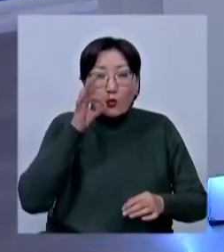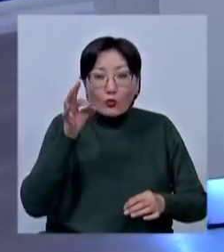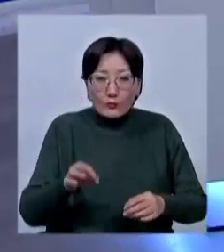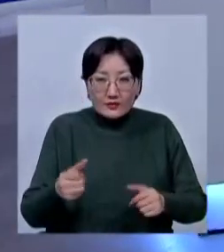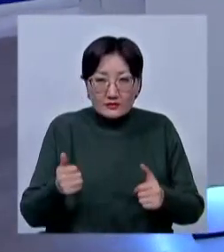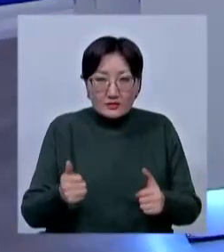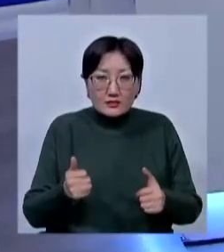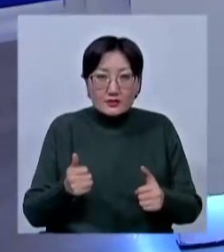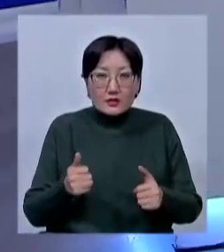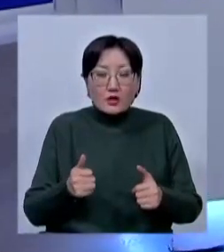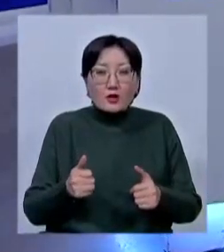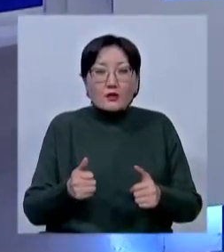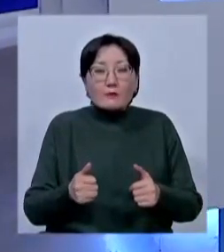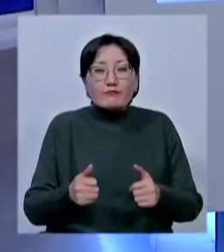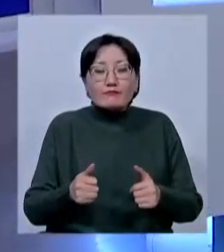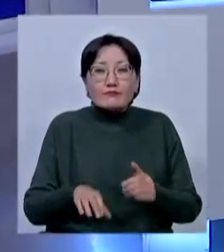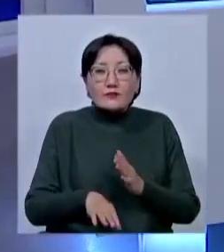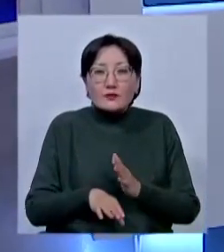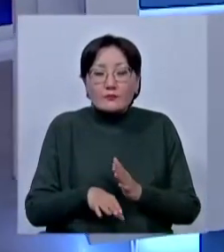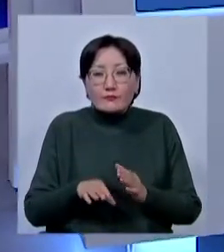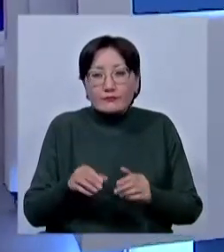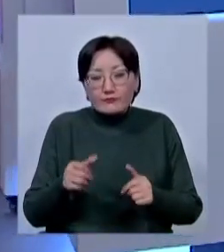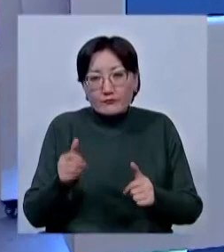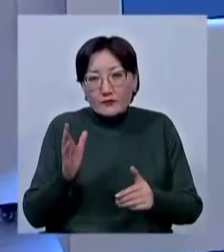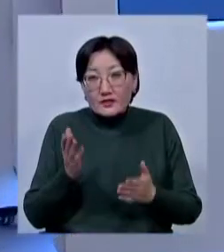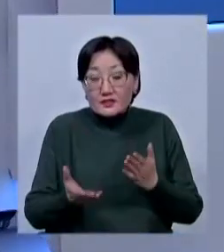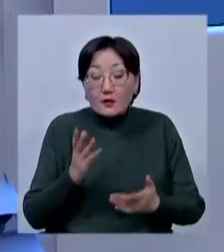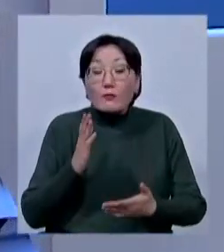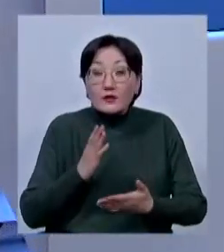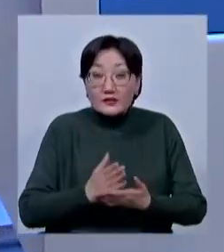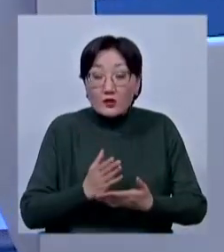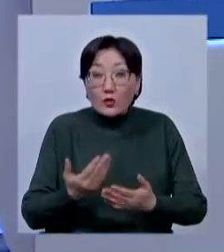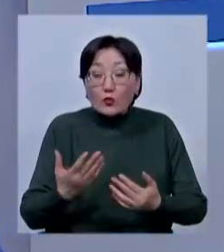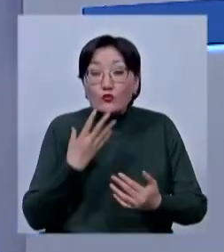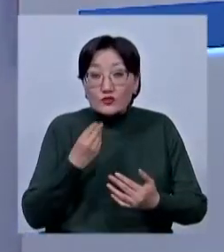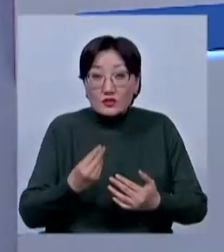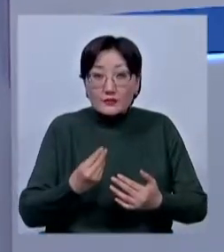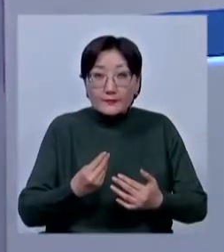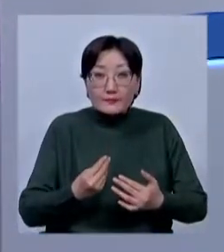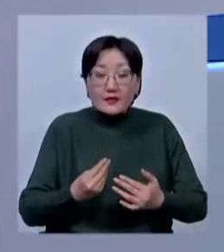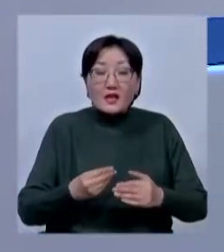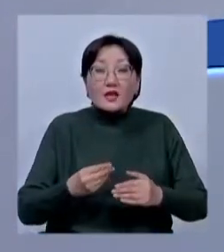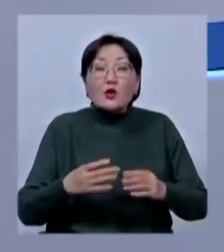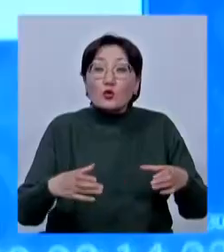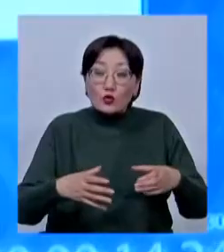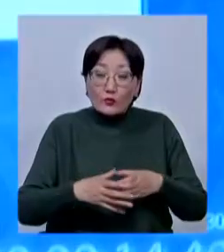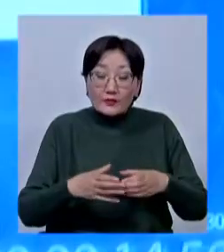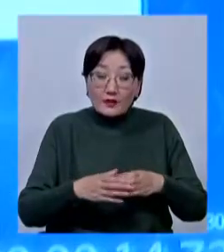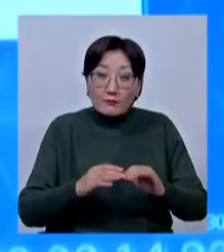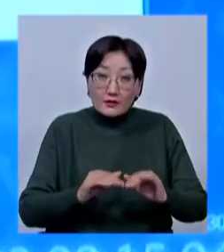сондай керемет тәжірибелі болса, әрине ол сол өзінің класта, группада